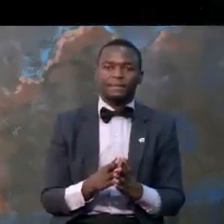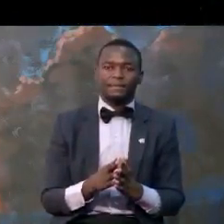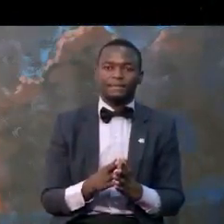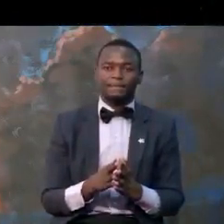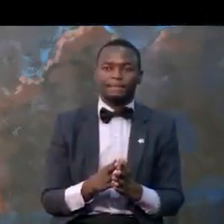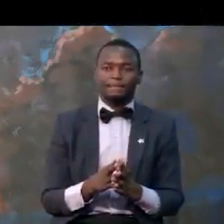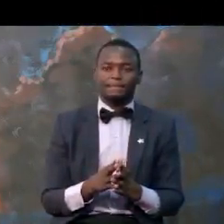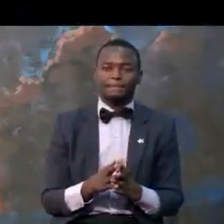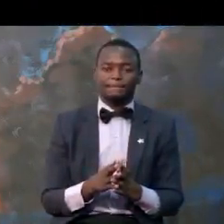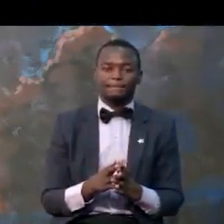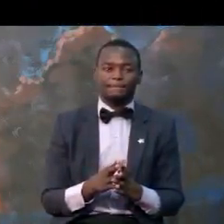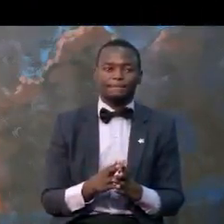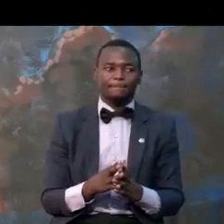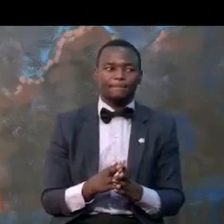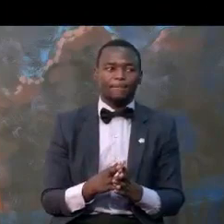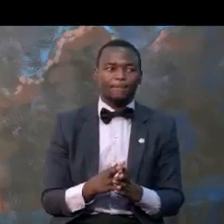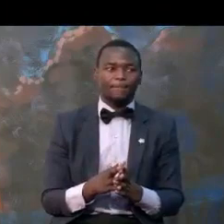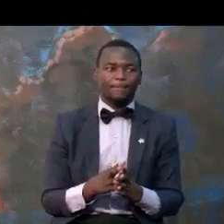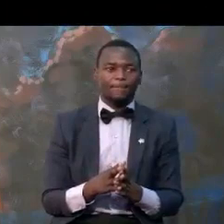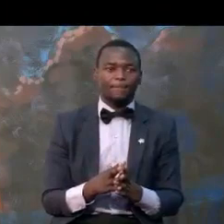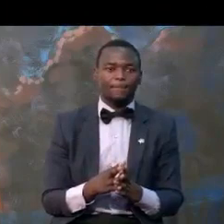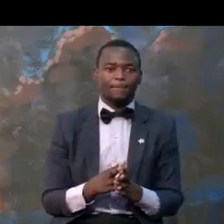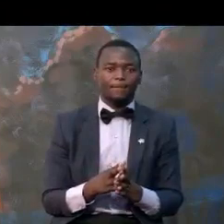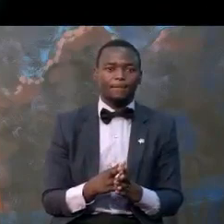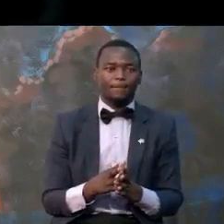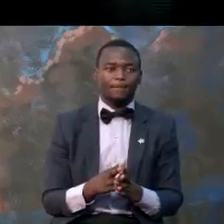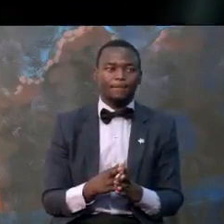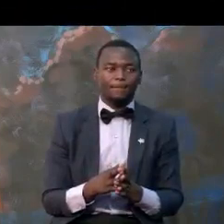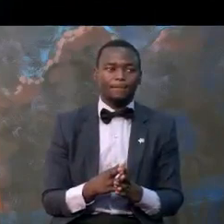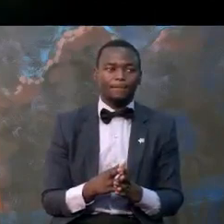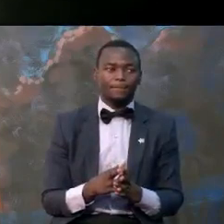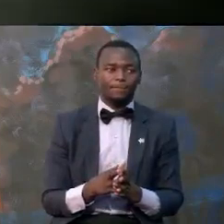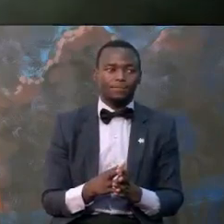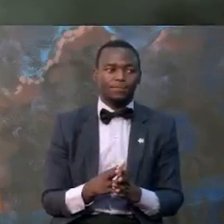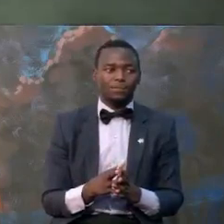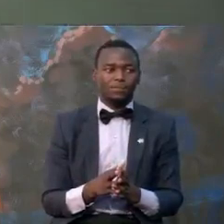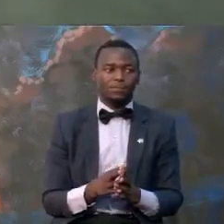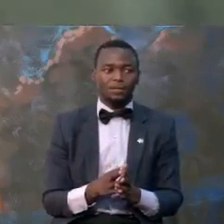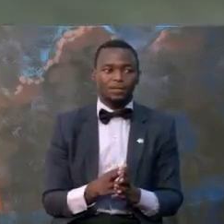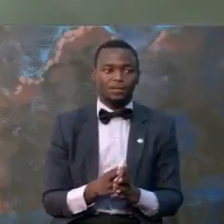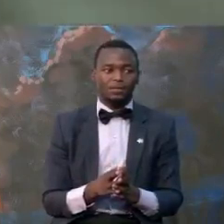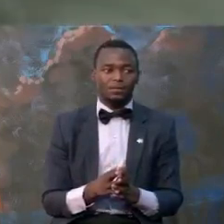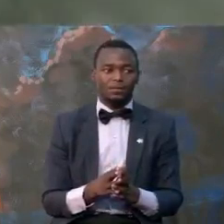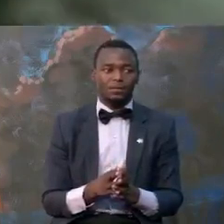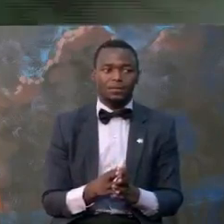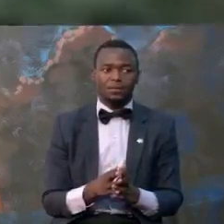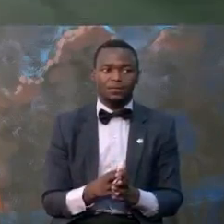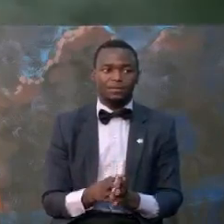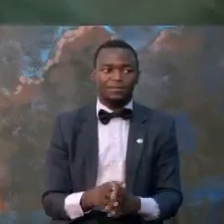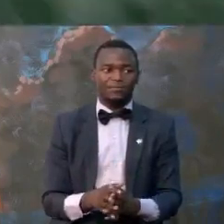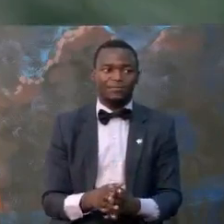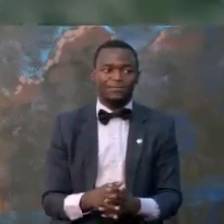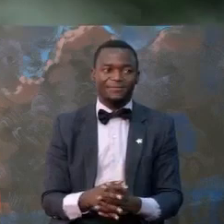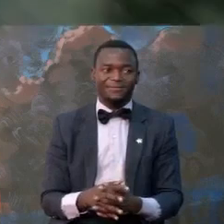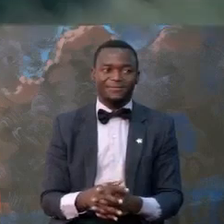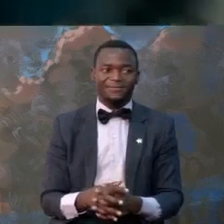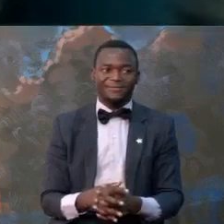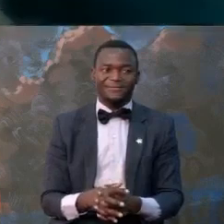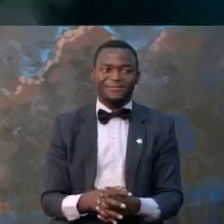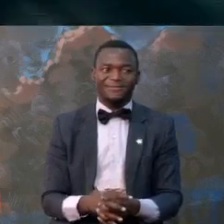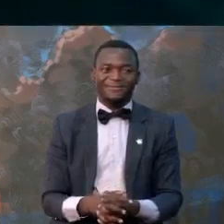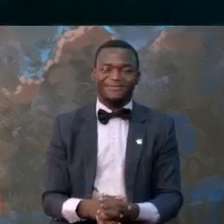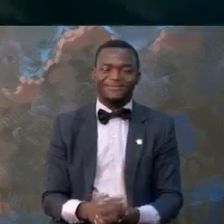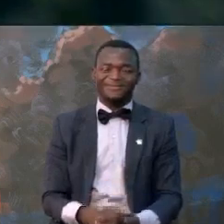sayari dunia sasa imesafiri takribani miaka 6,000. Kadri umri wake unavyoongezeka ndivyo